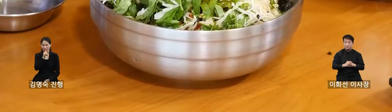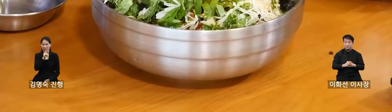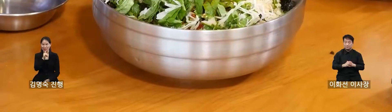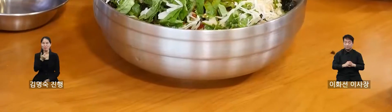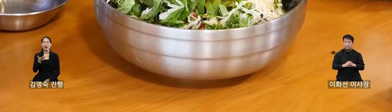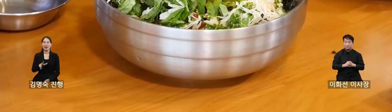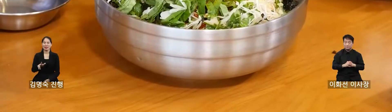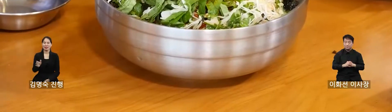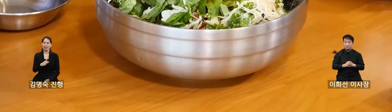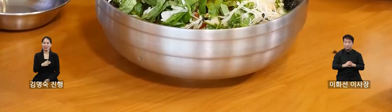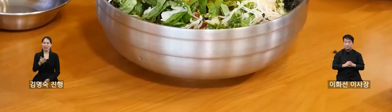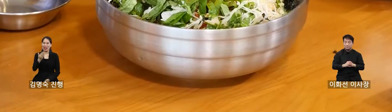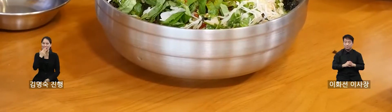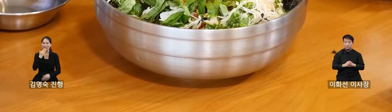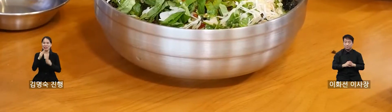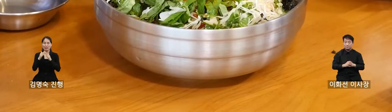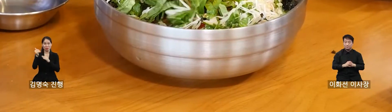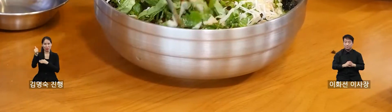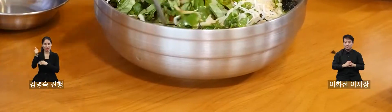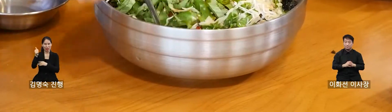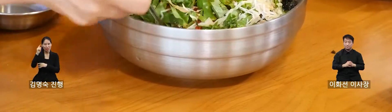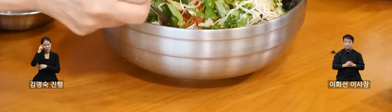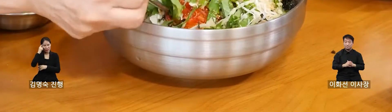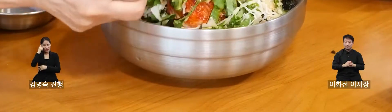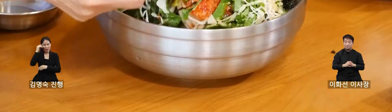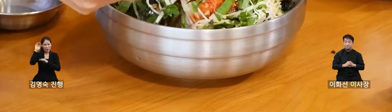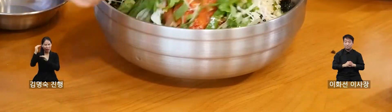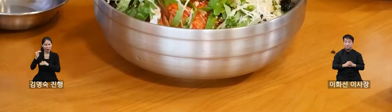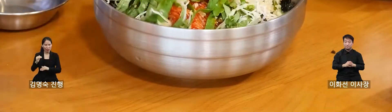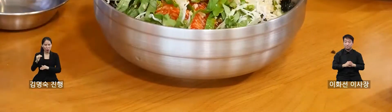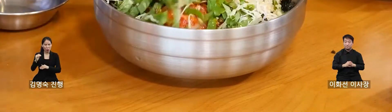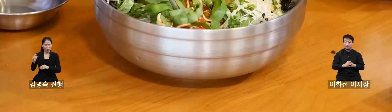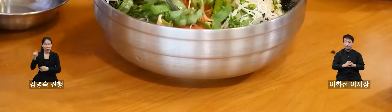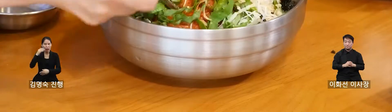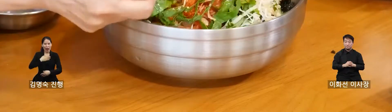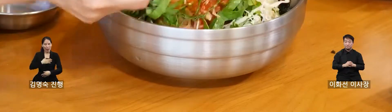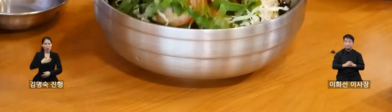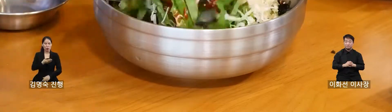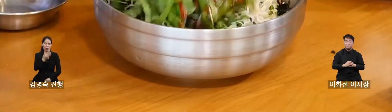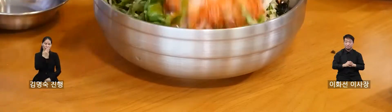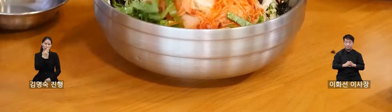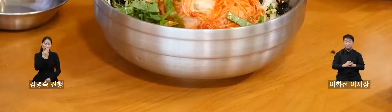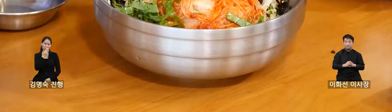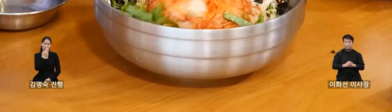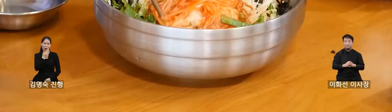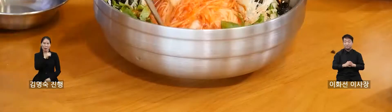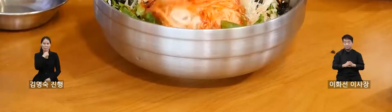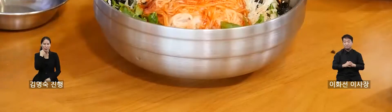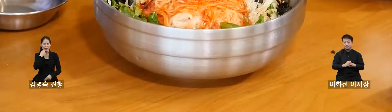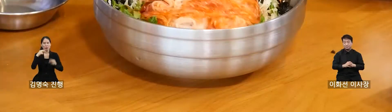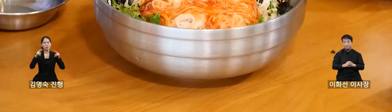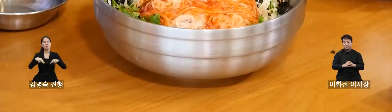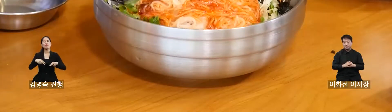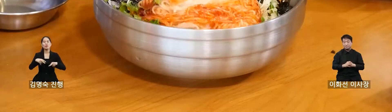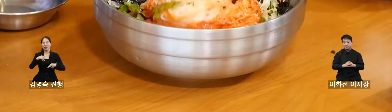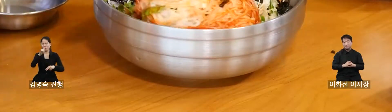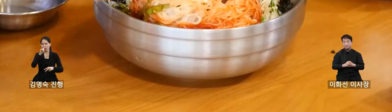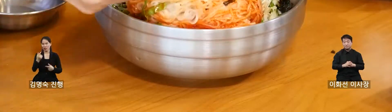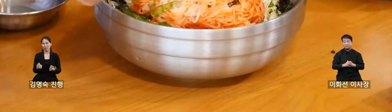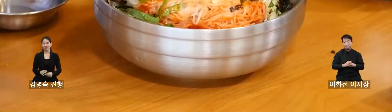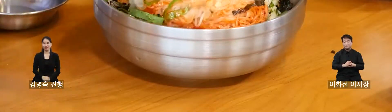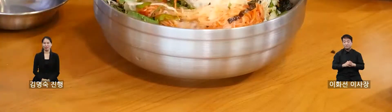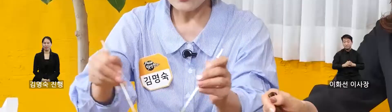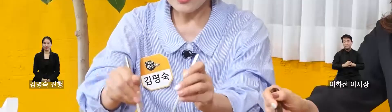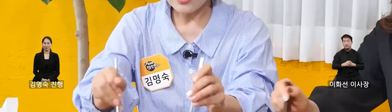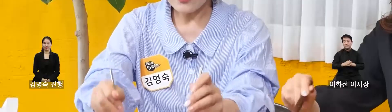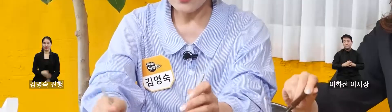그 또 그 네. 사연이나 이런 것을 그렇죠. 그 맛 알고 먹으면 또 그 맛이 배가 되잖아요. 어떤 걸 더